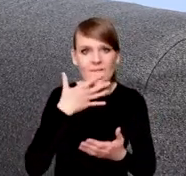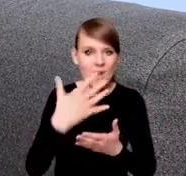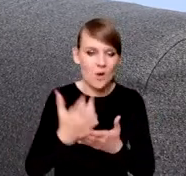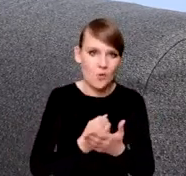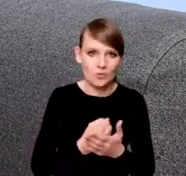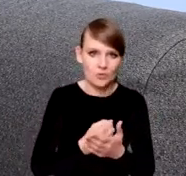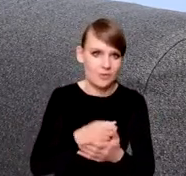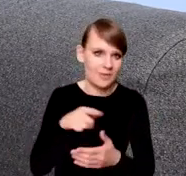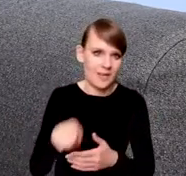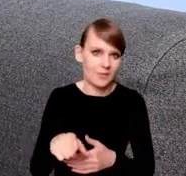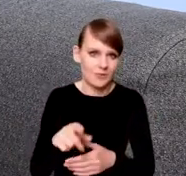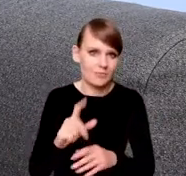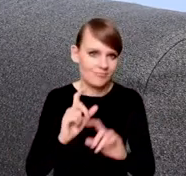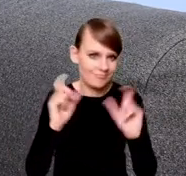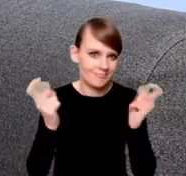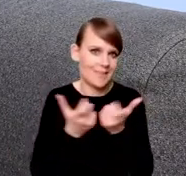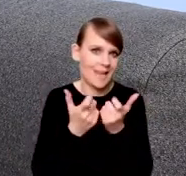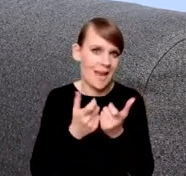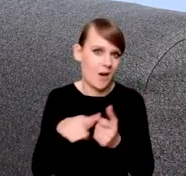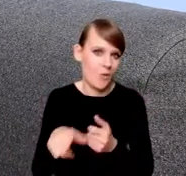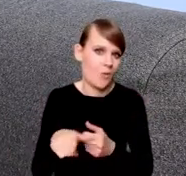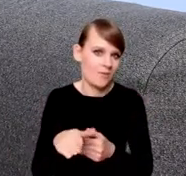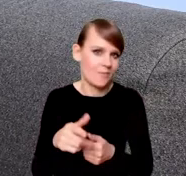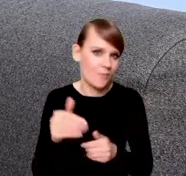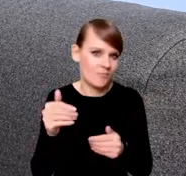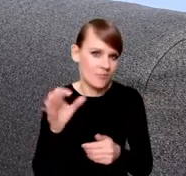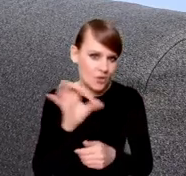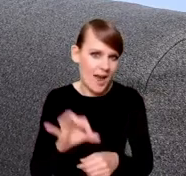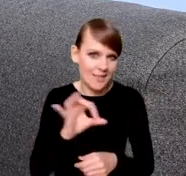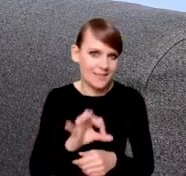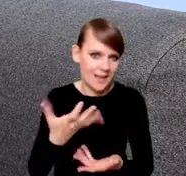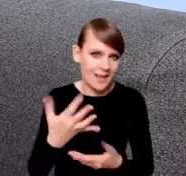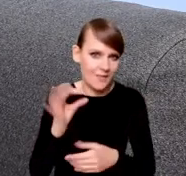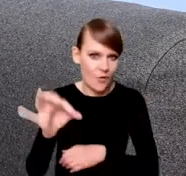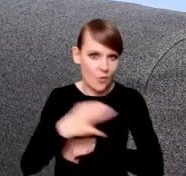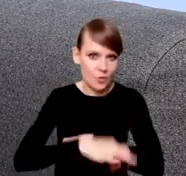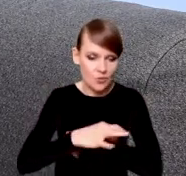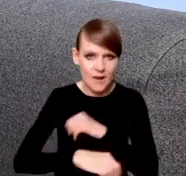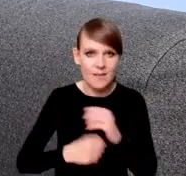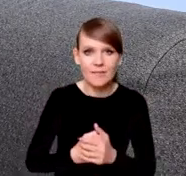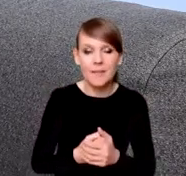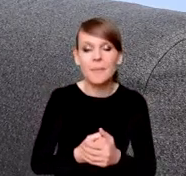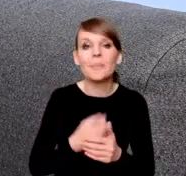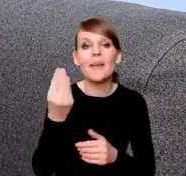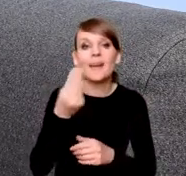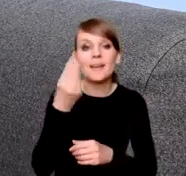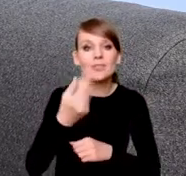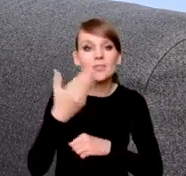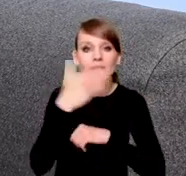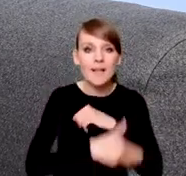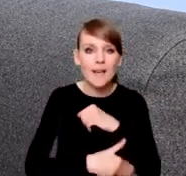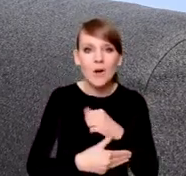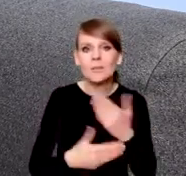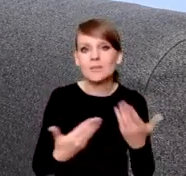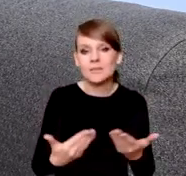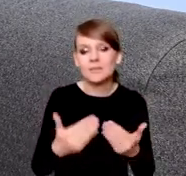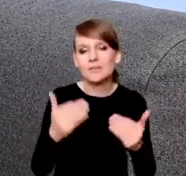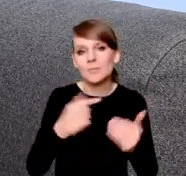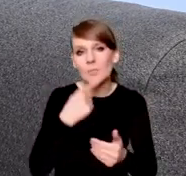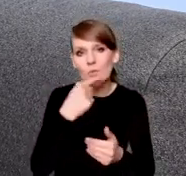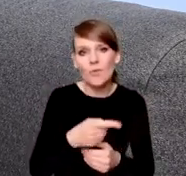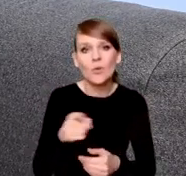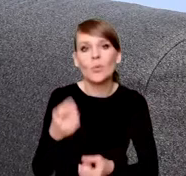potencjału, który w uczelniach tkwi. I na koniec wyzwanie pewnie by polegało na tym, o